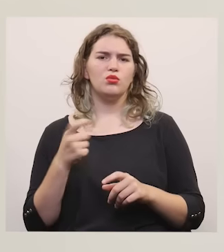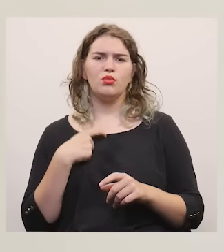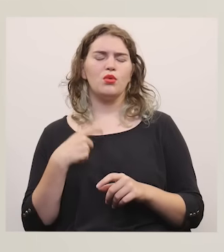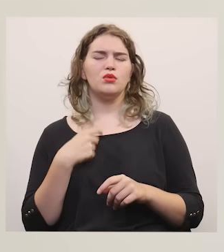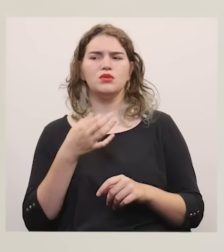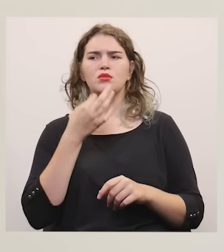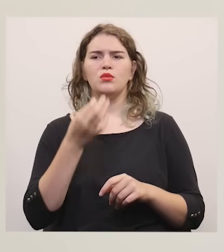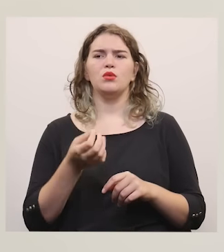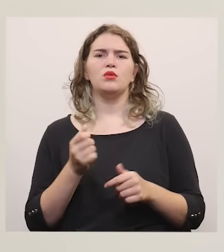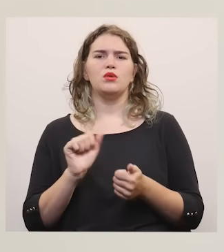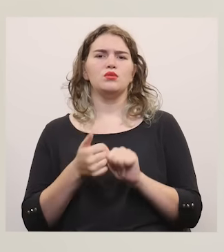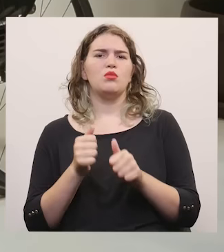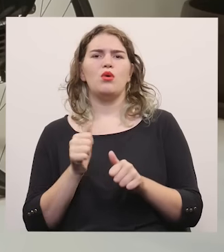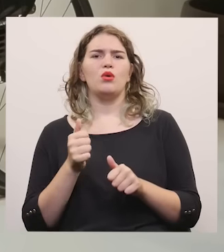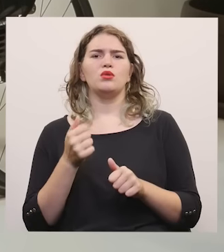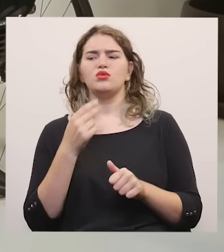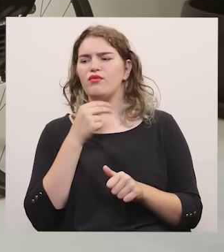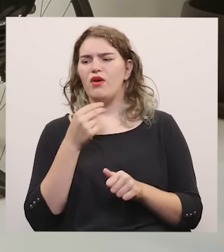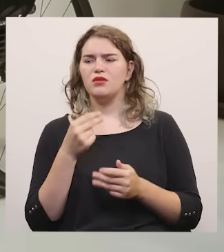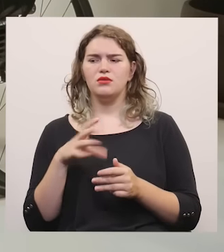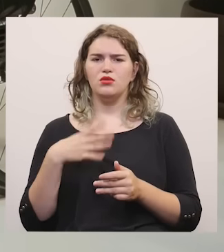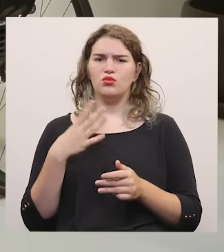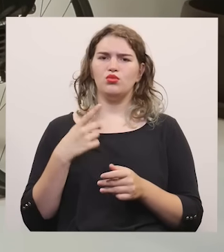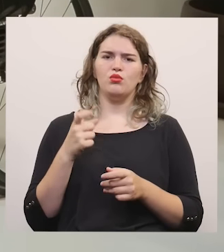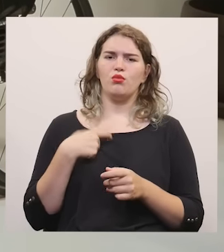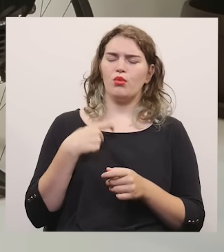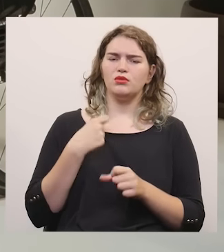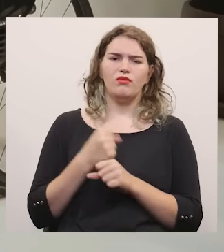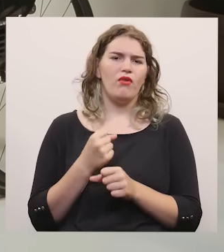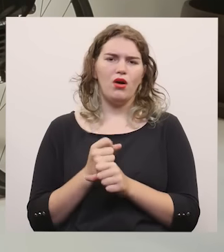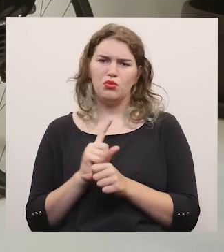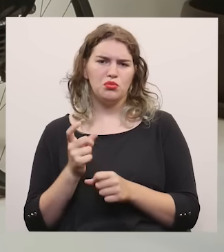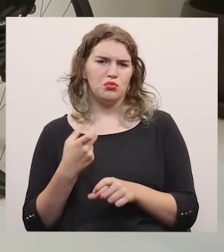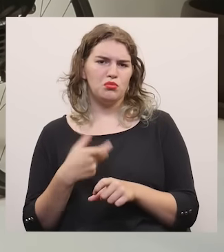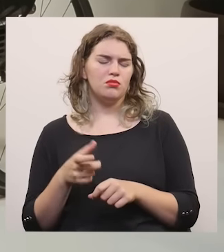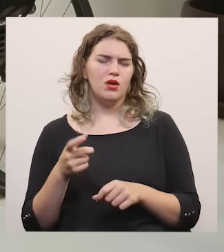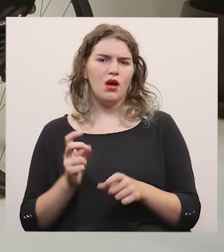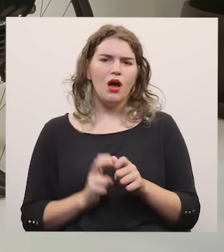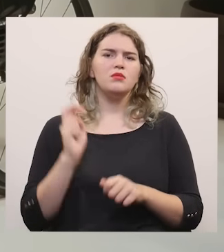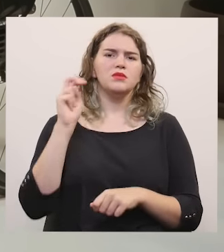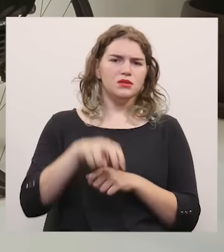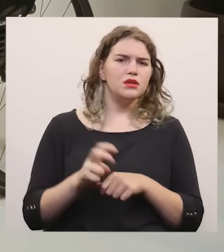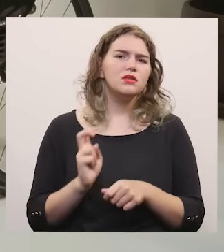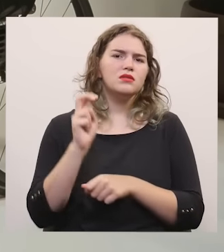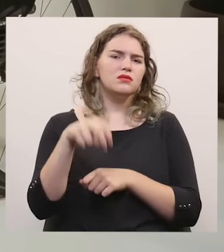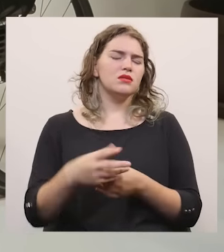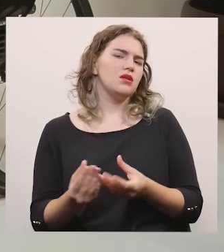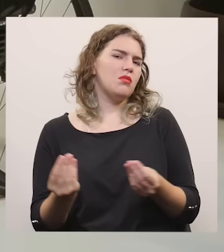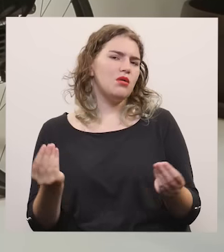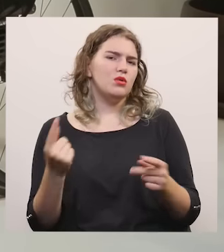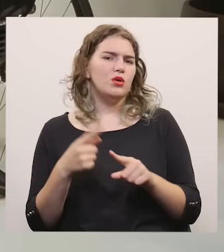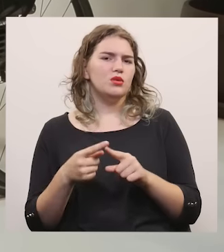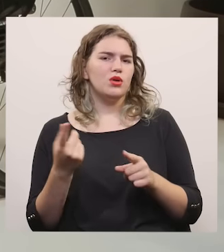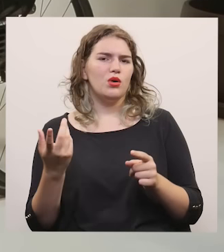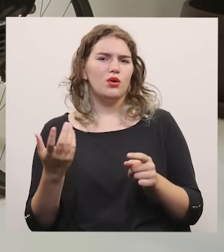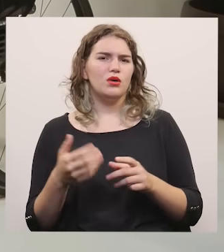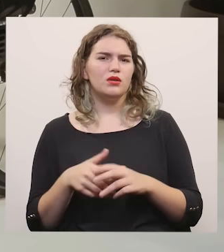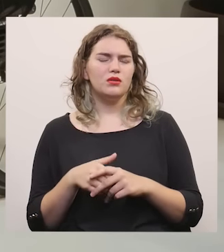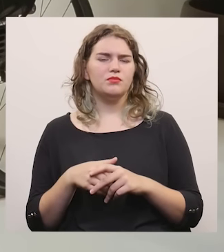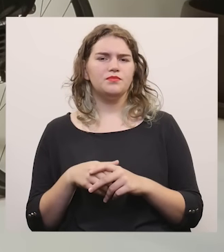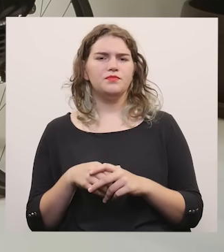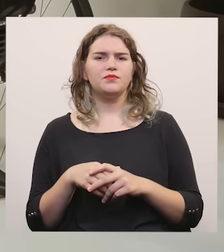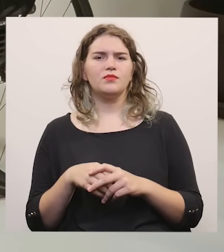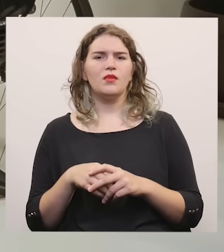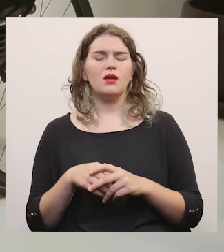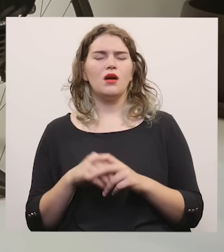nu pot să zic că era un sport pe care să nu pot să-l practic. Am sărit de mai multe ori, chiar